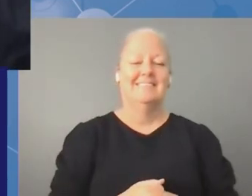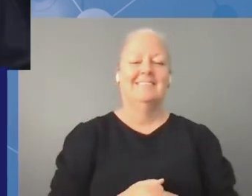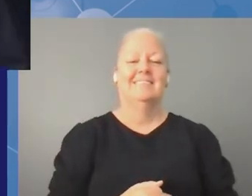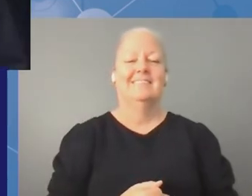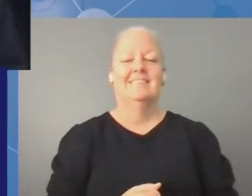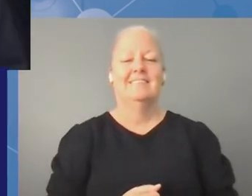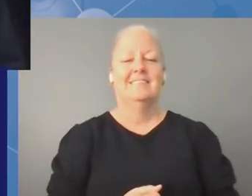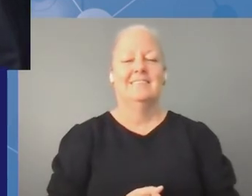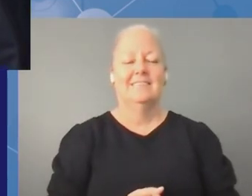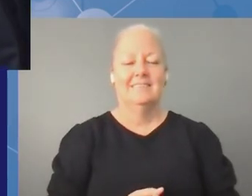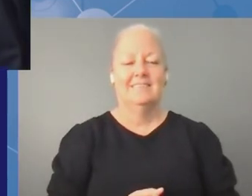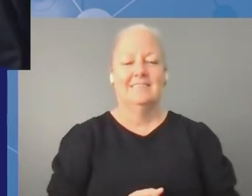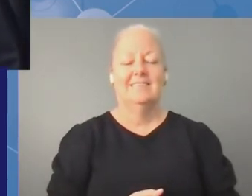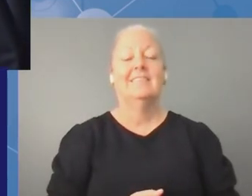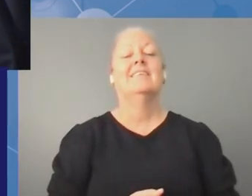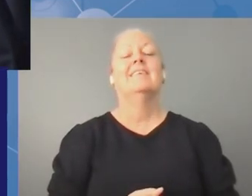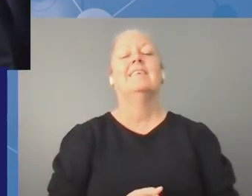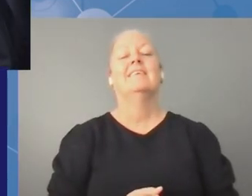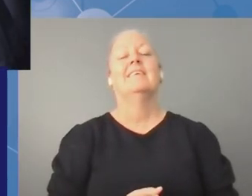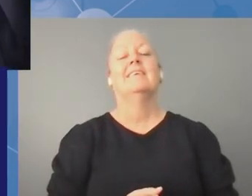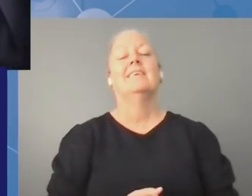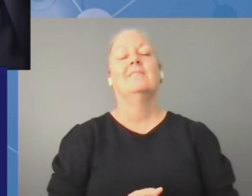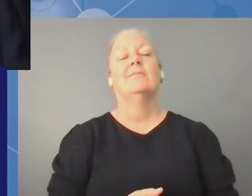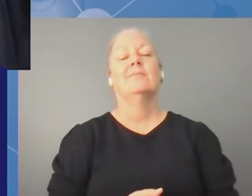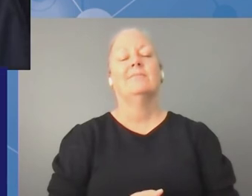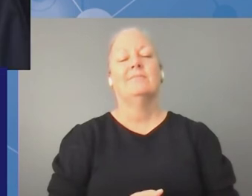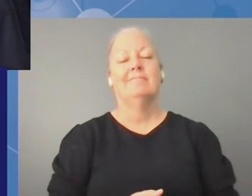في بولندا سيكون جميلا.